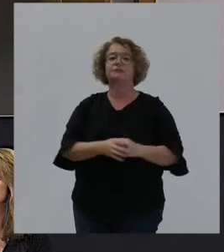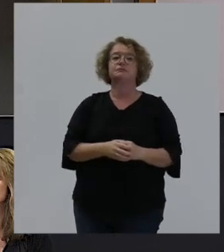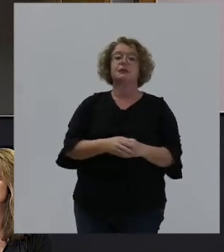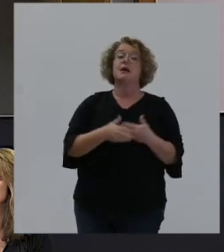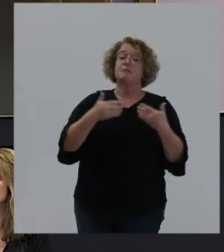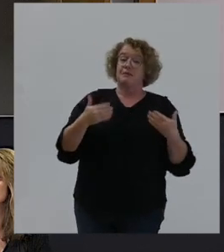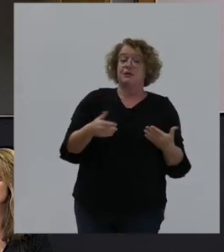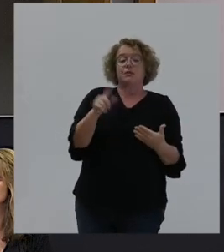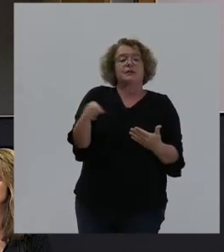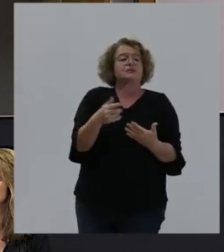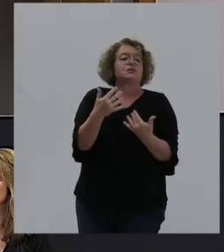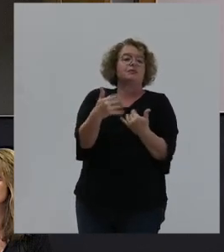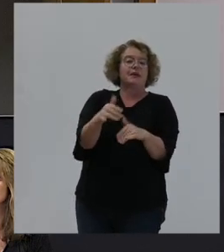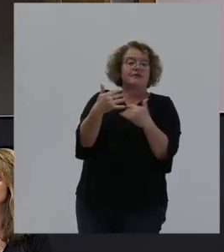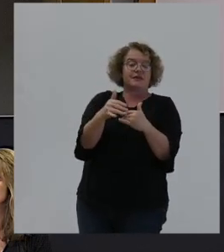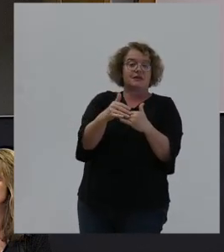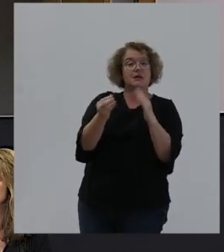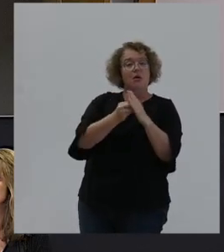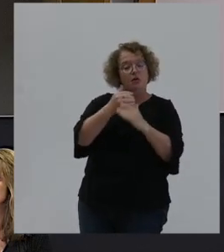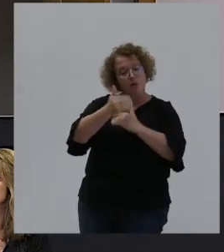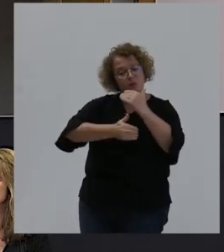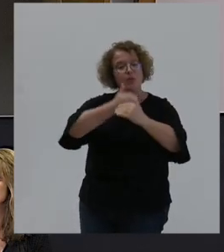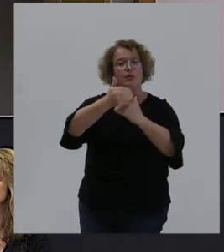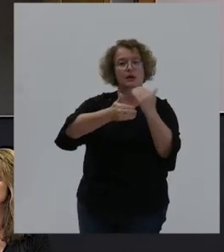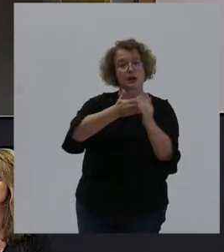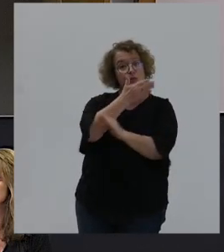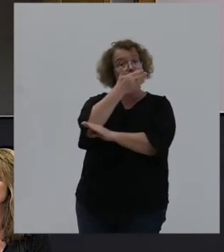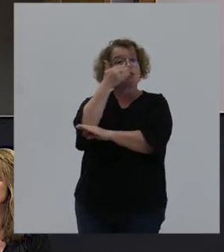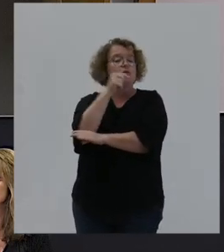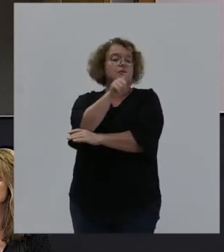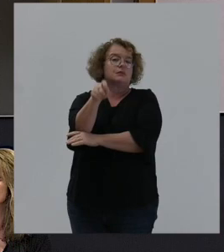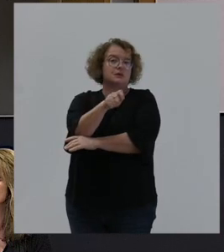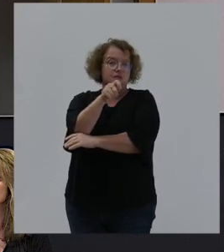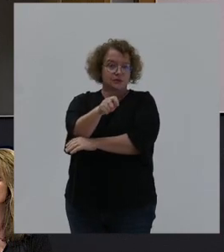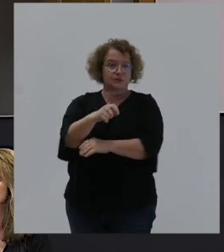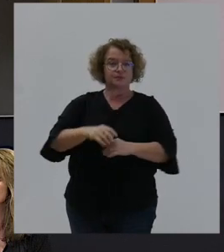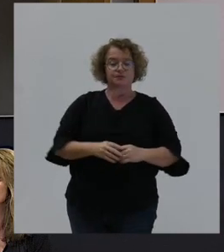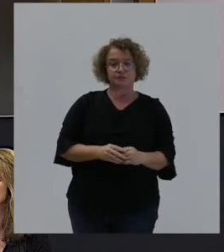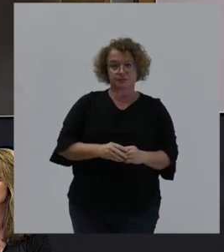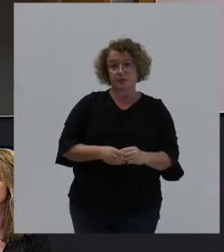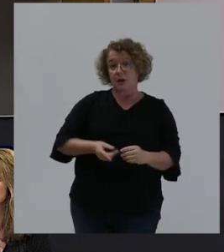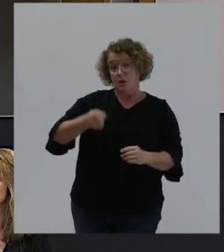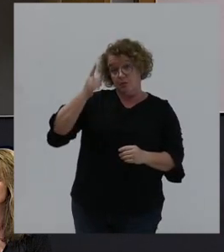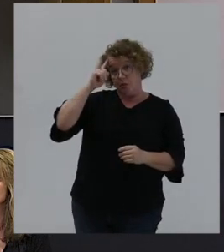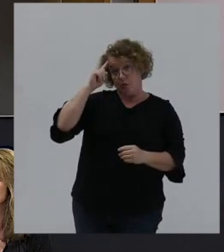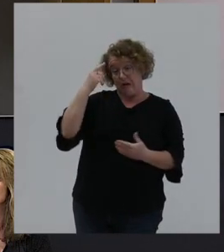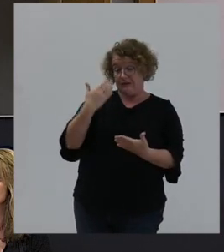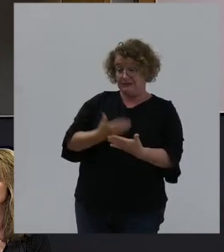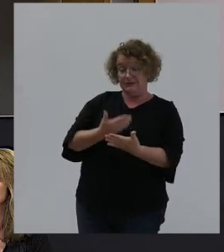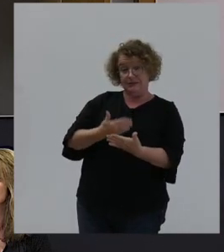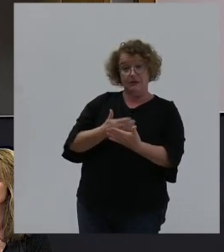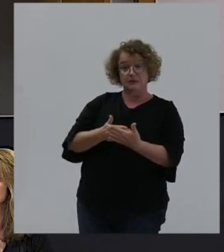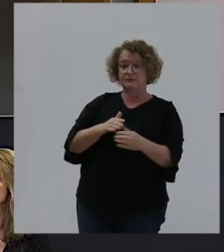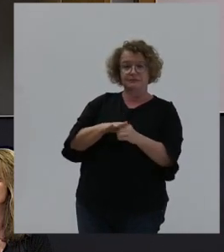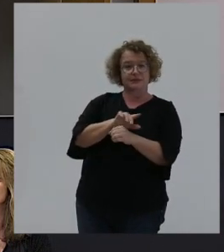peut améliorer les choses sur ce sujet? Oui, absolument, on peut toujours les améliorer, parce que ça n'est jamais suffisant,